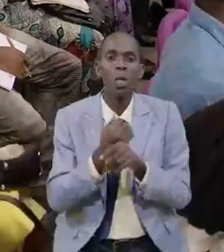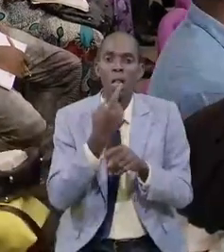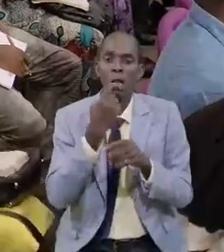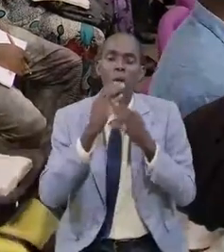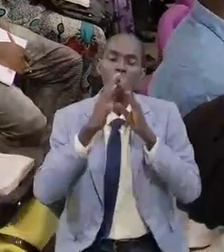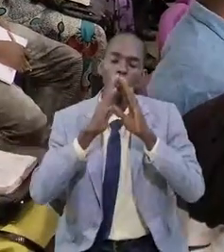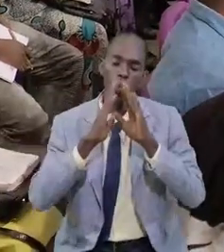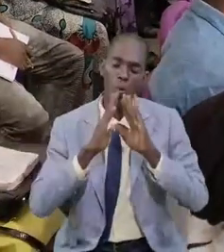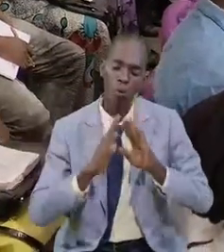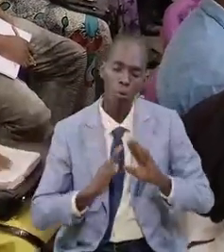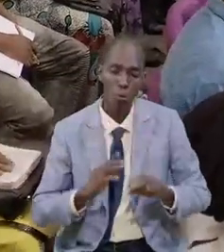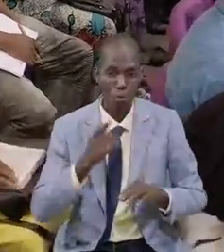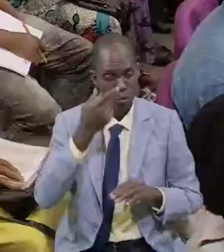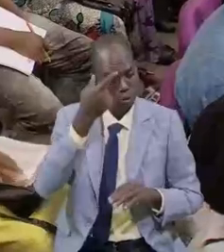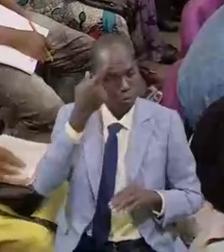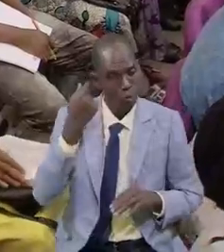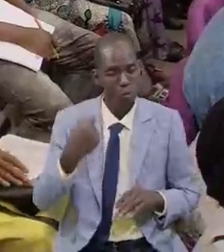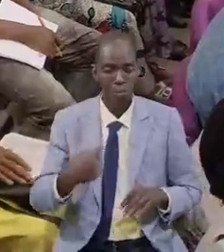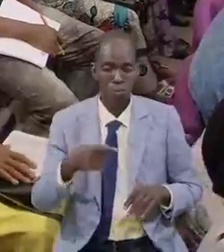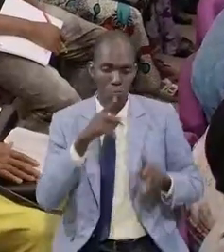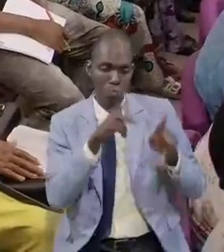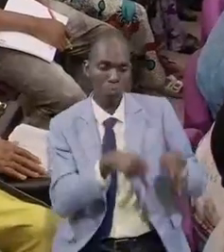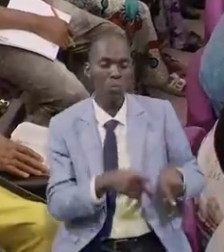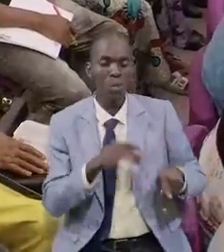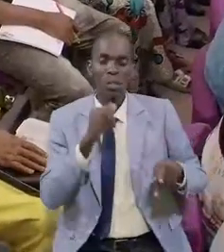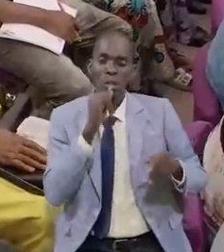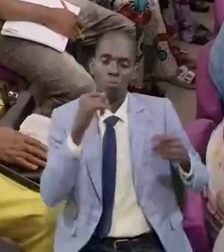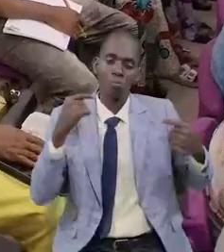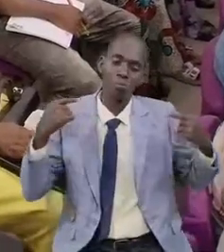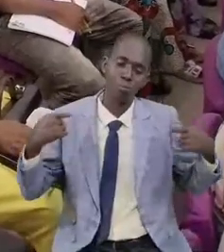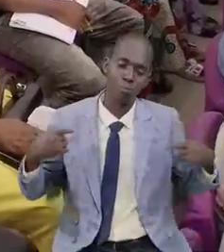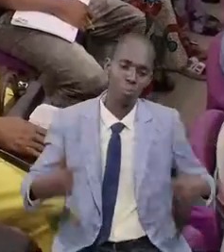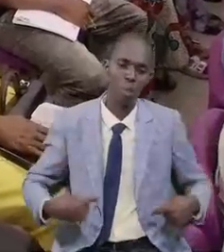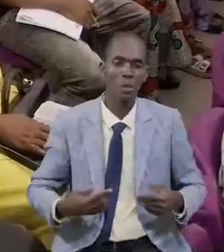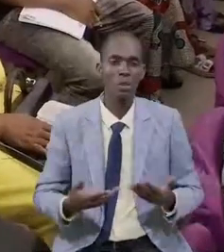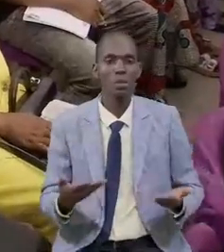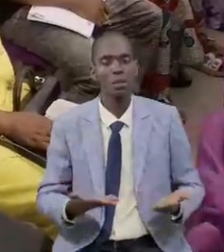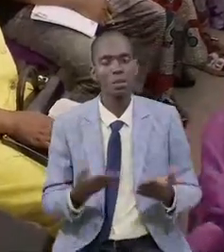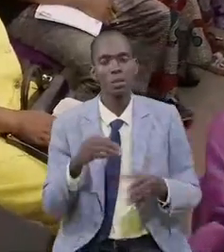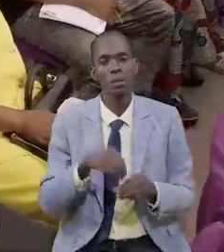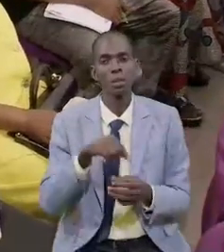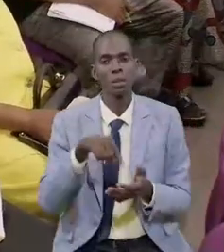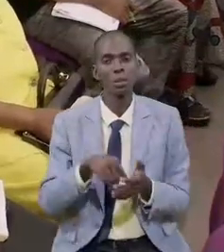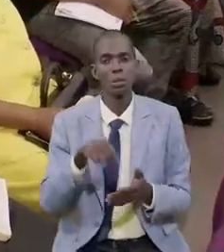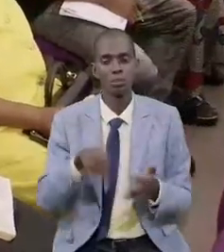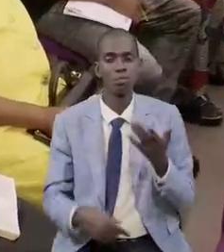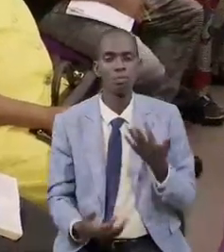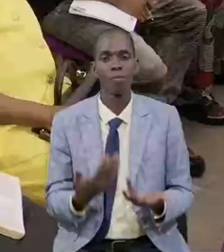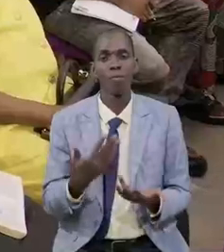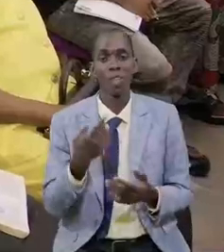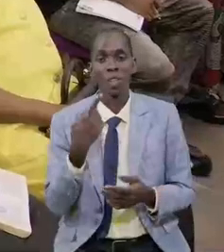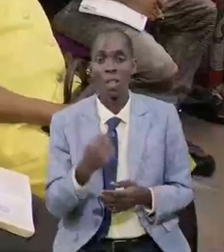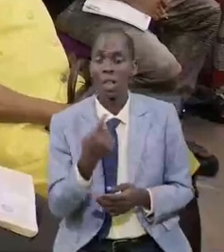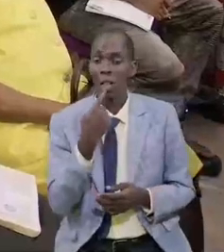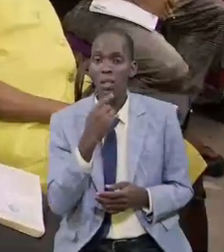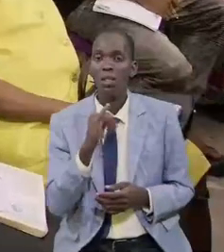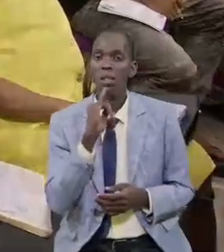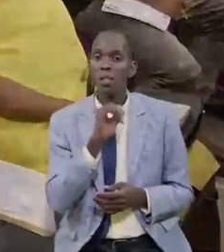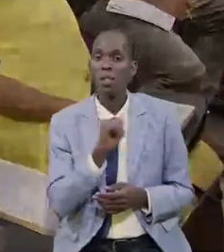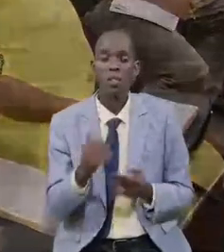langue, parce que je suis tourmenté dans cette flamme, dans ce lieu. La langue est un feu, un